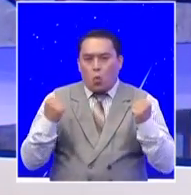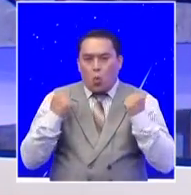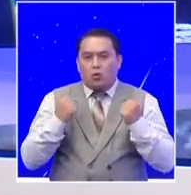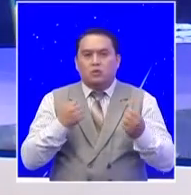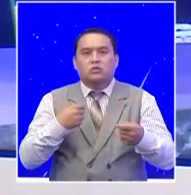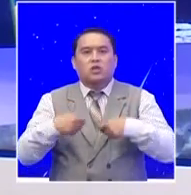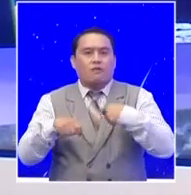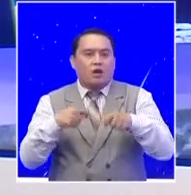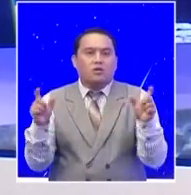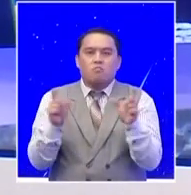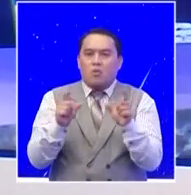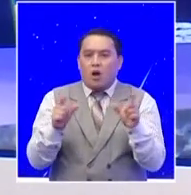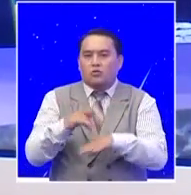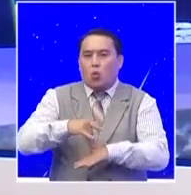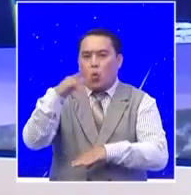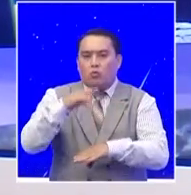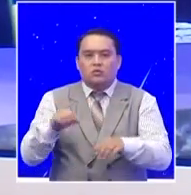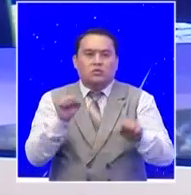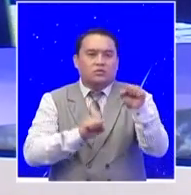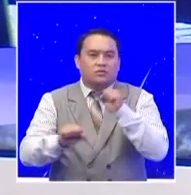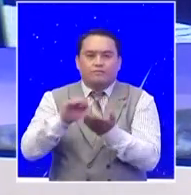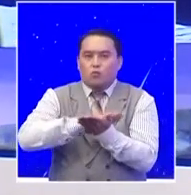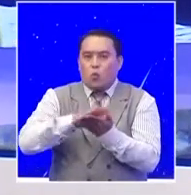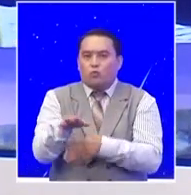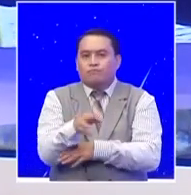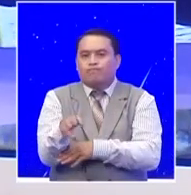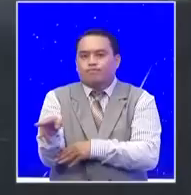сауда орындары мен көп қабатты үйлер аумағы дәріленіп жатыр.